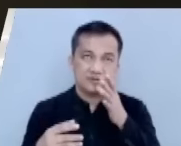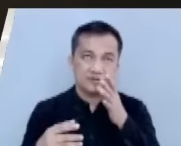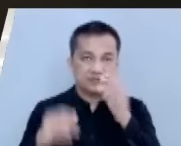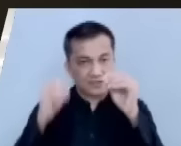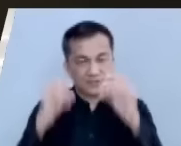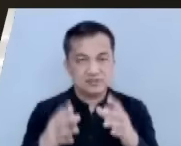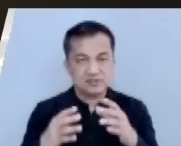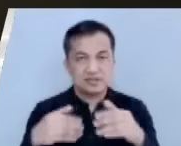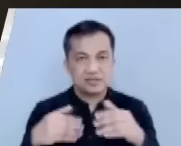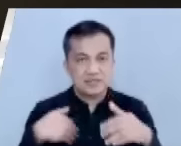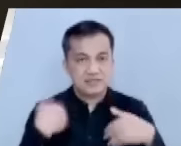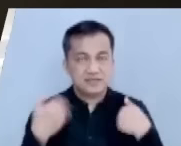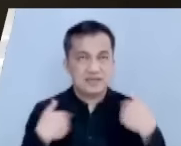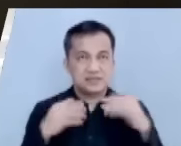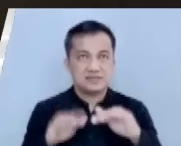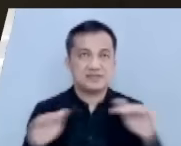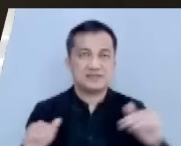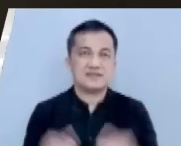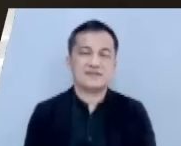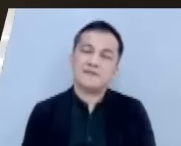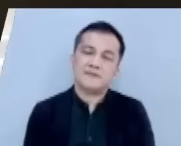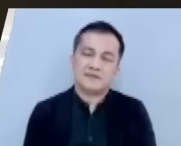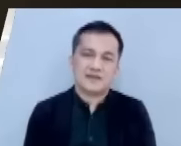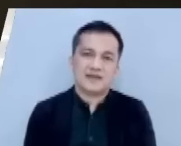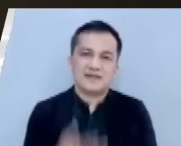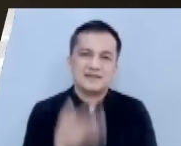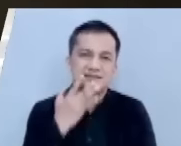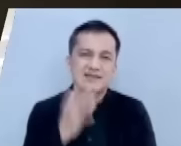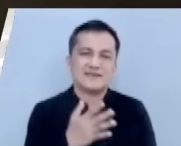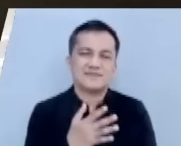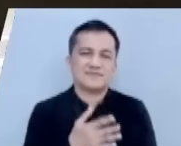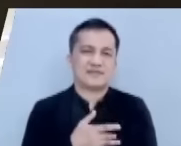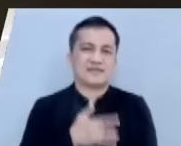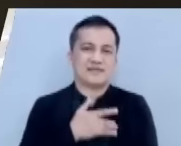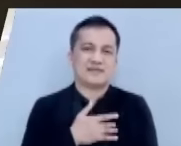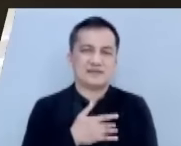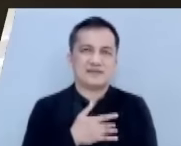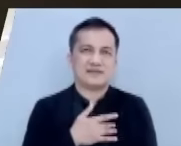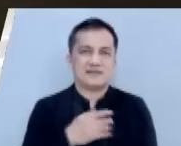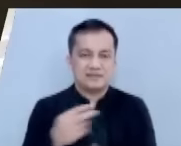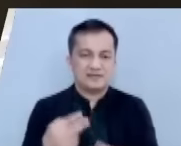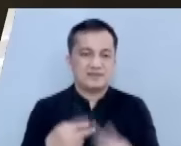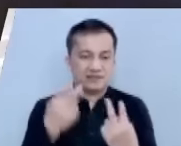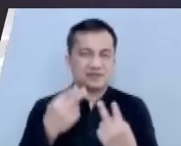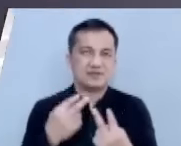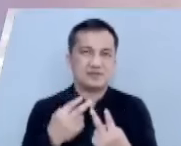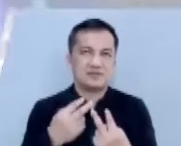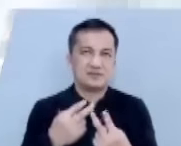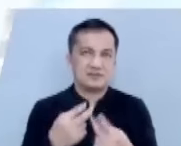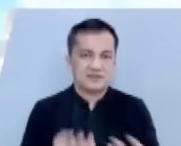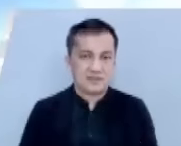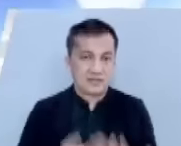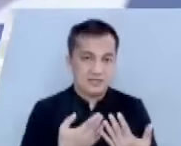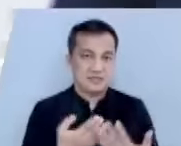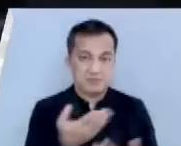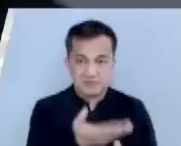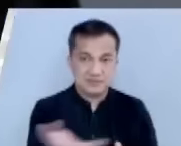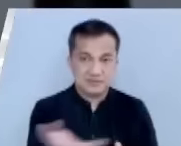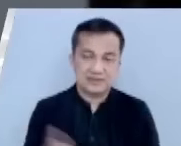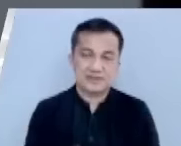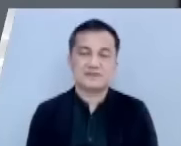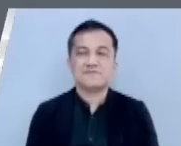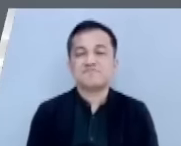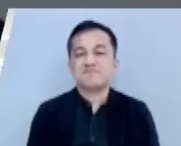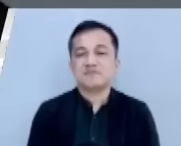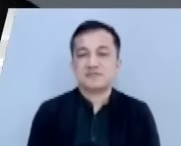children. So, ang sarap lang sa pakiramdam na tinitingala nila ako, na na-inspire ko sila. Kinilalang Anak TV